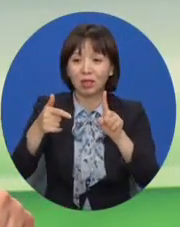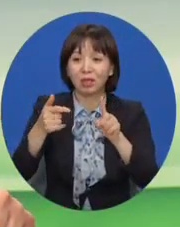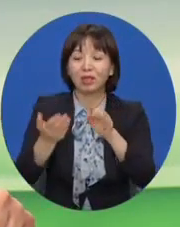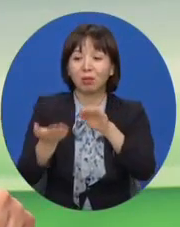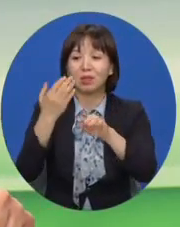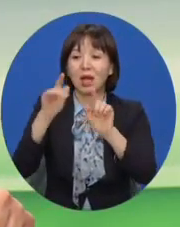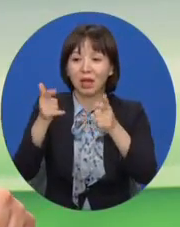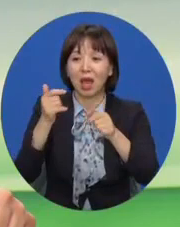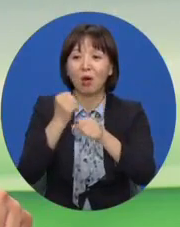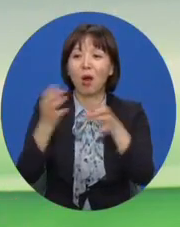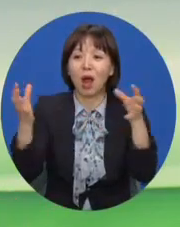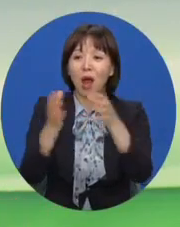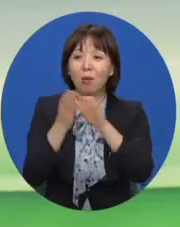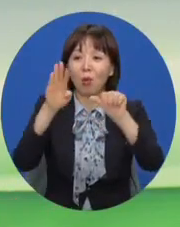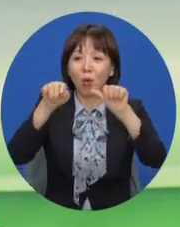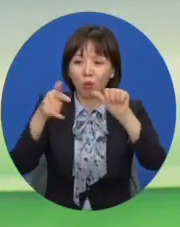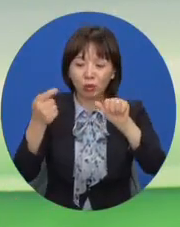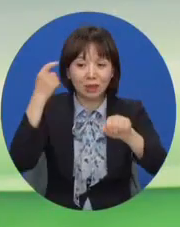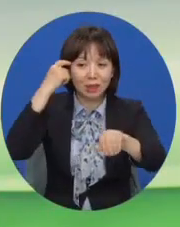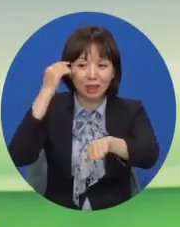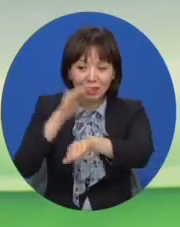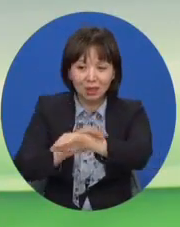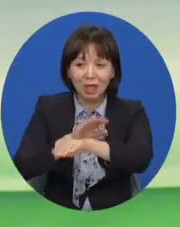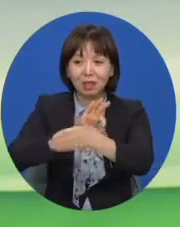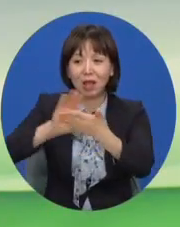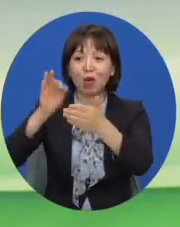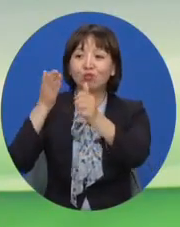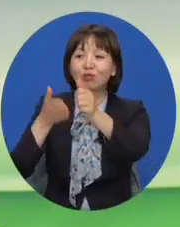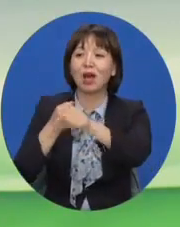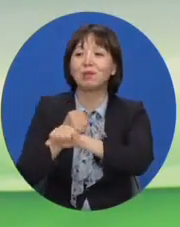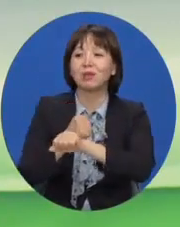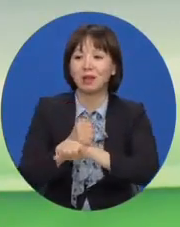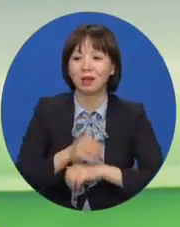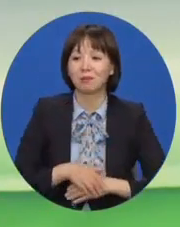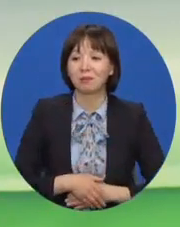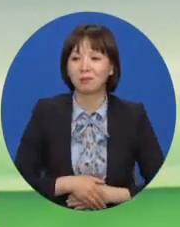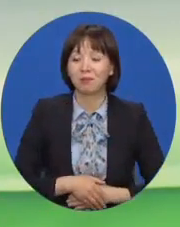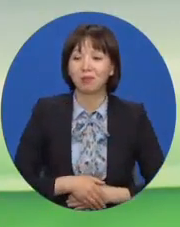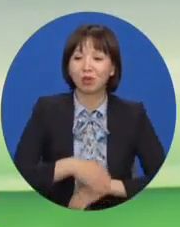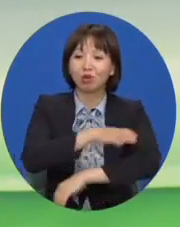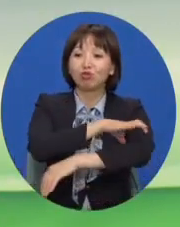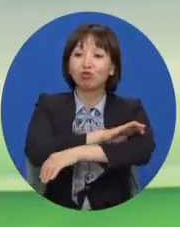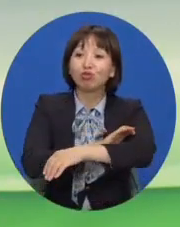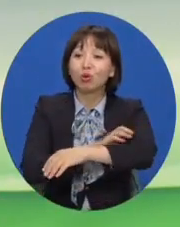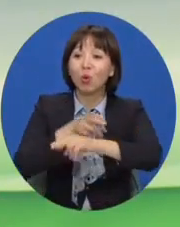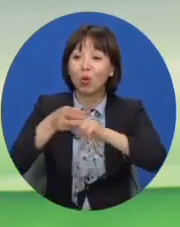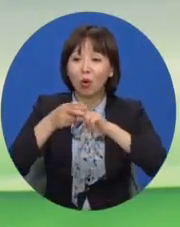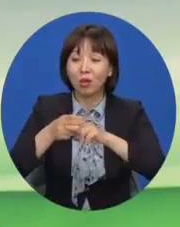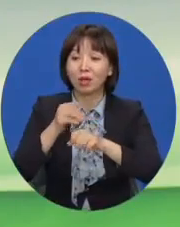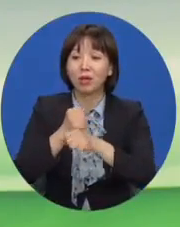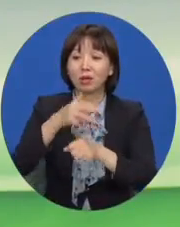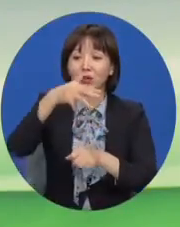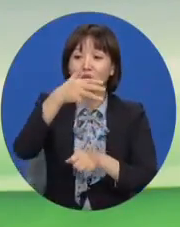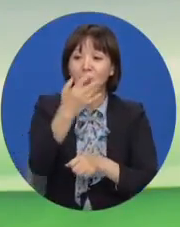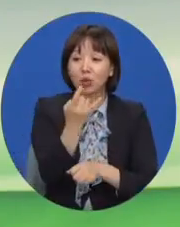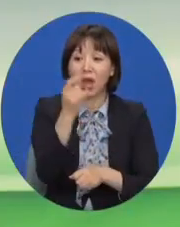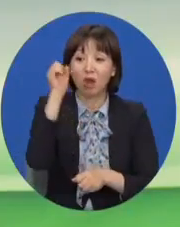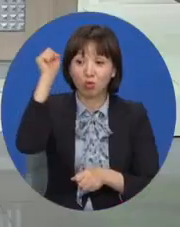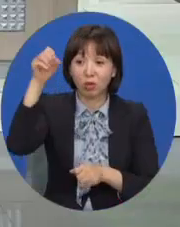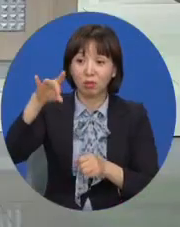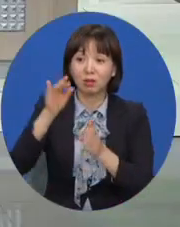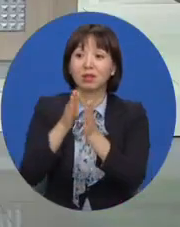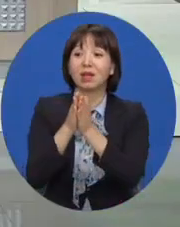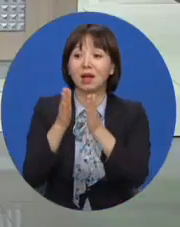때문에 지혜롭게 그 시간을 사용해 주시기를 바라겠습니다. 주도권 토론 진행은 최명현 후보부터 시작을